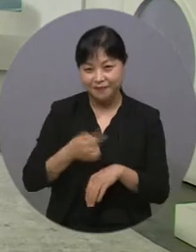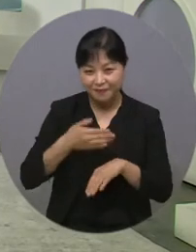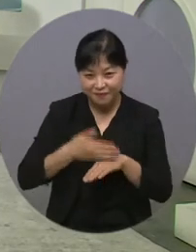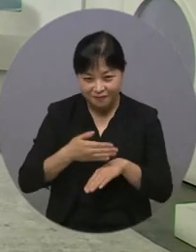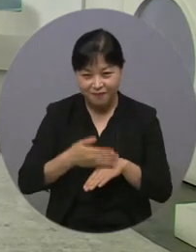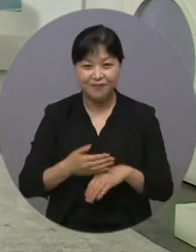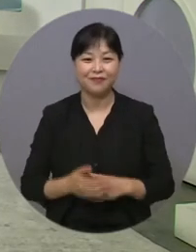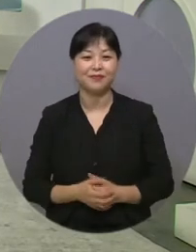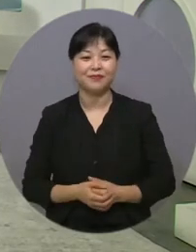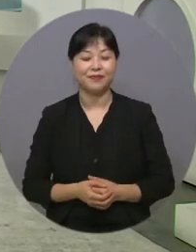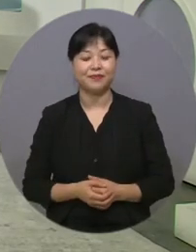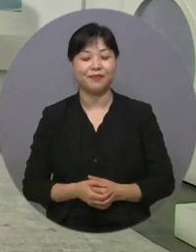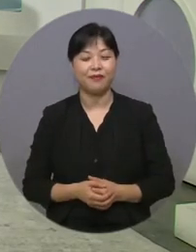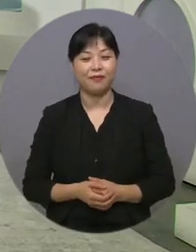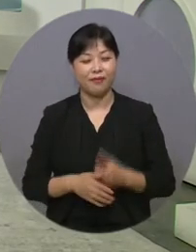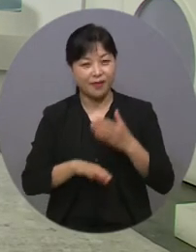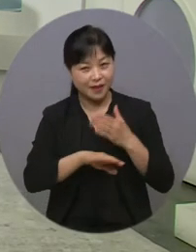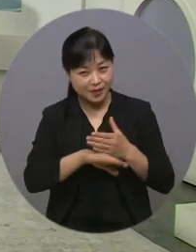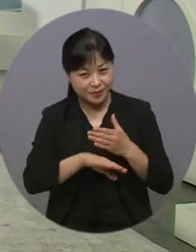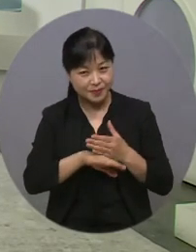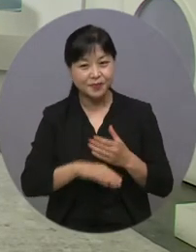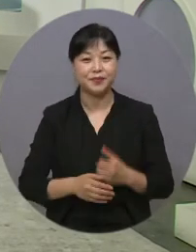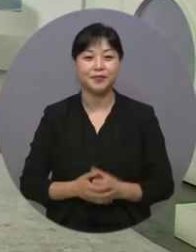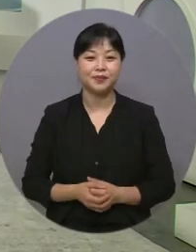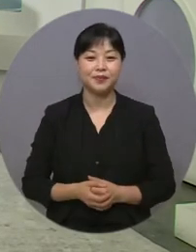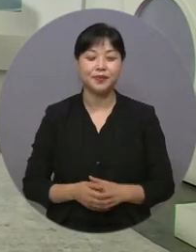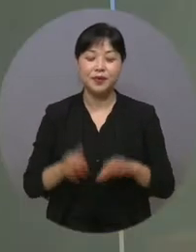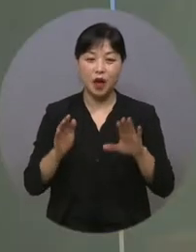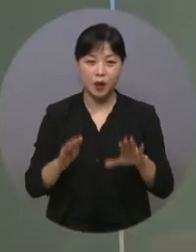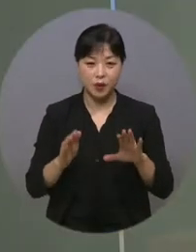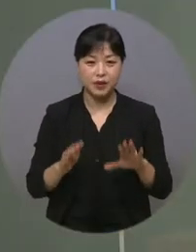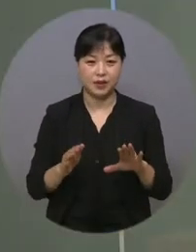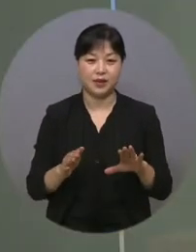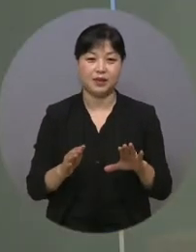예. 오늘 모처럼 나오셨으니까